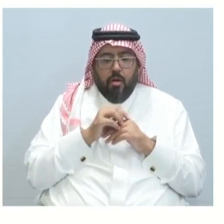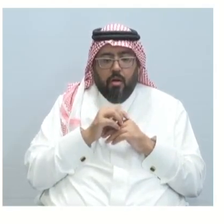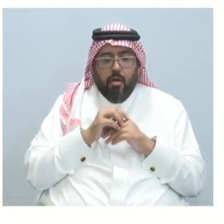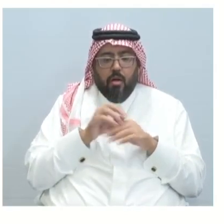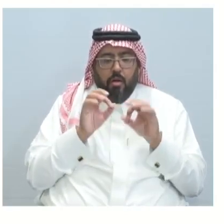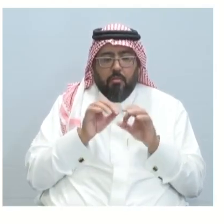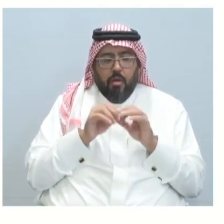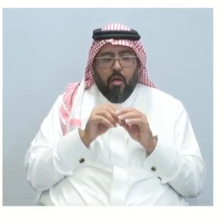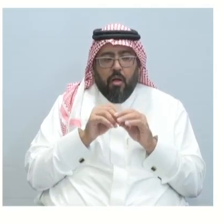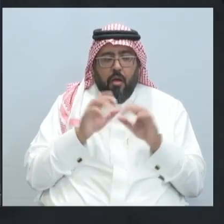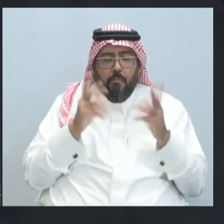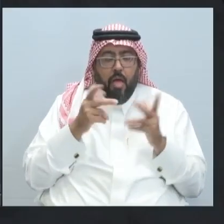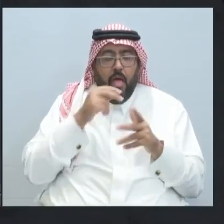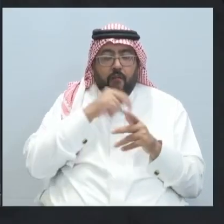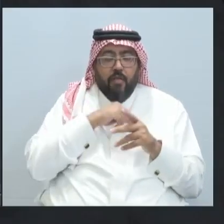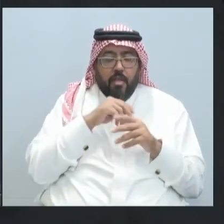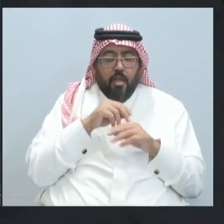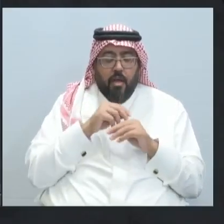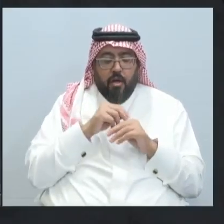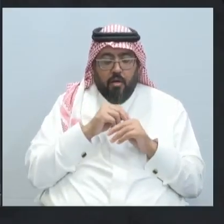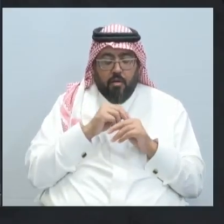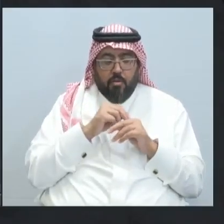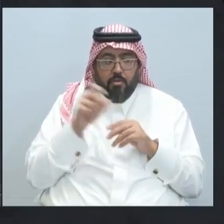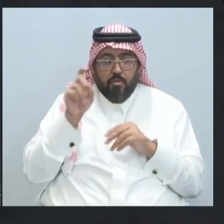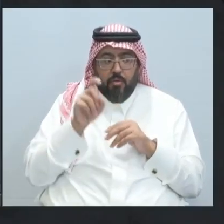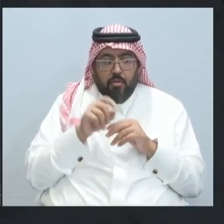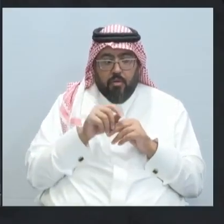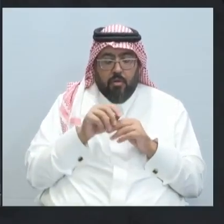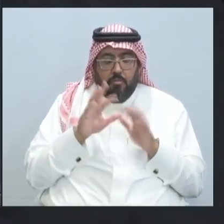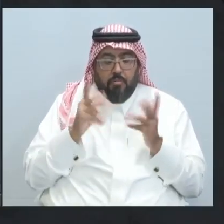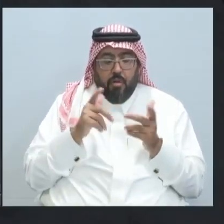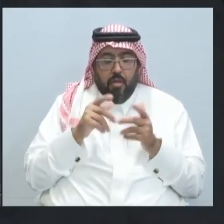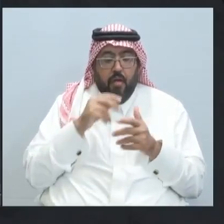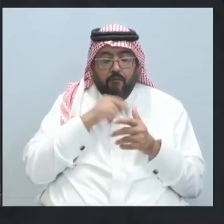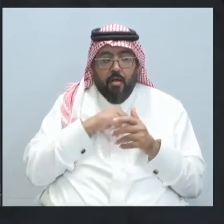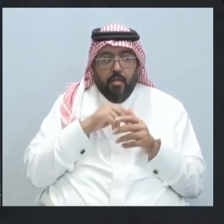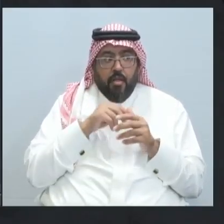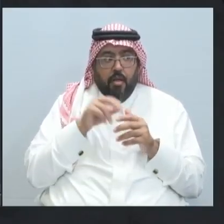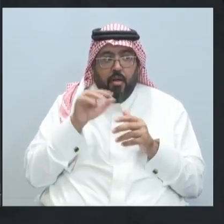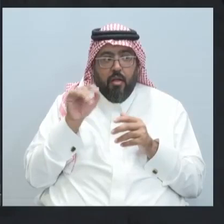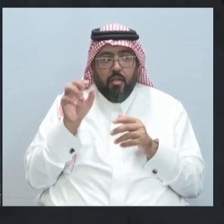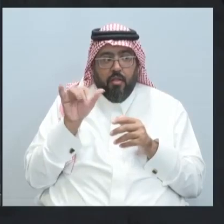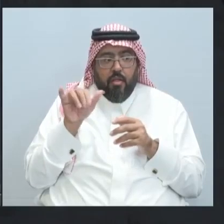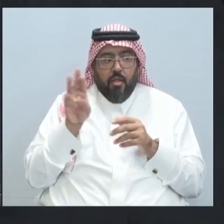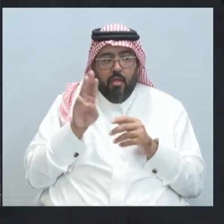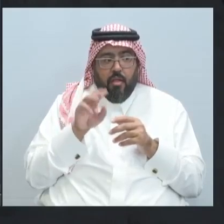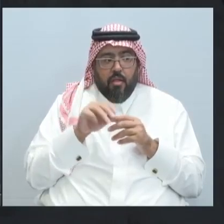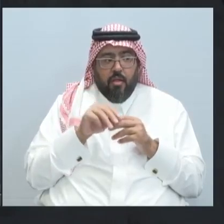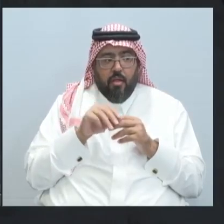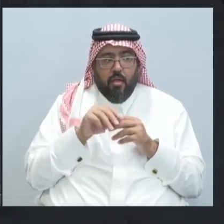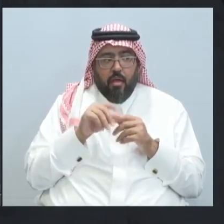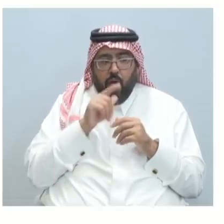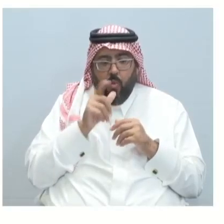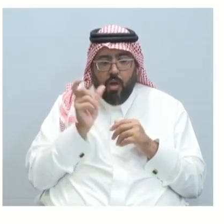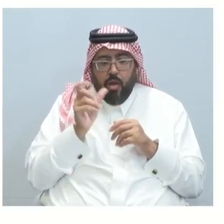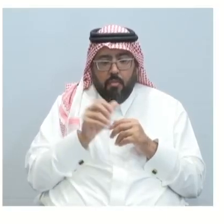يتعلق بماذا نستفيد من هذا الحديث فلو سالتكم سؤال ماذا نستفيد من هذا الحديث حديث النبي